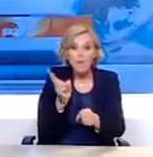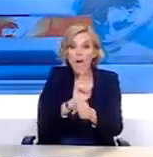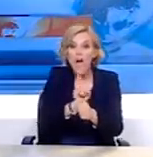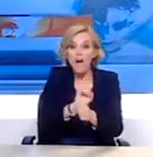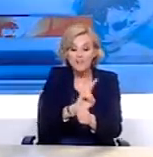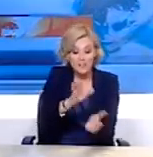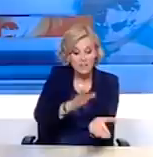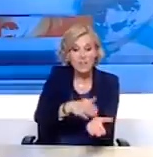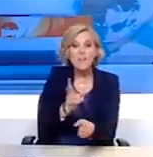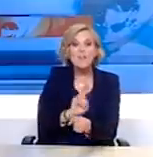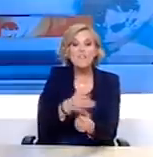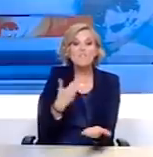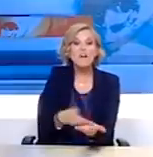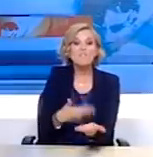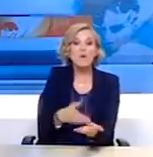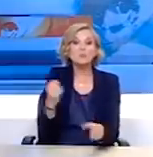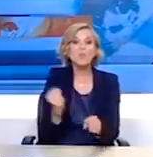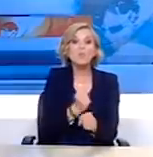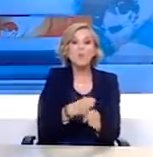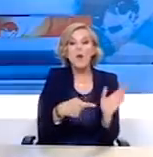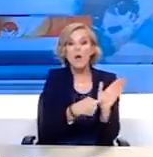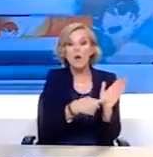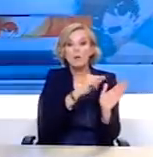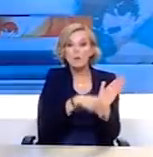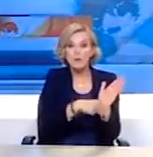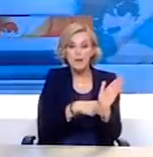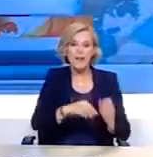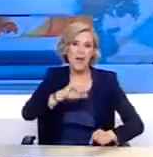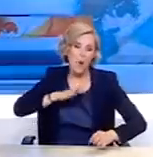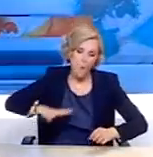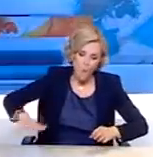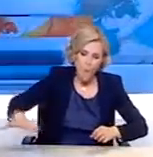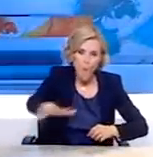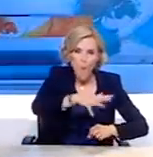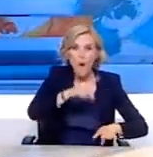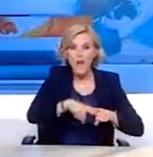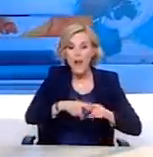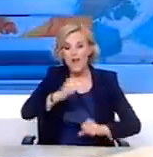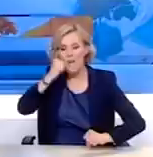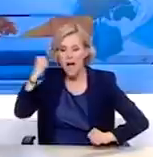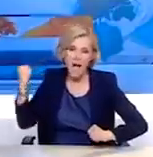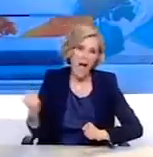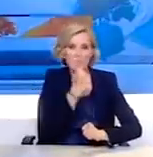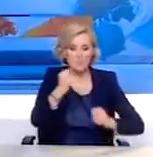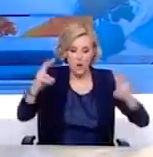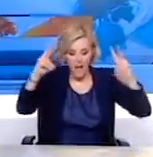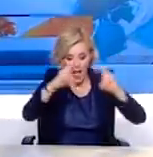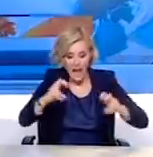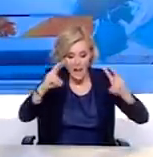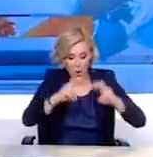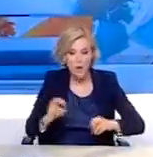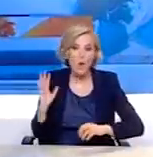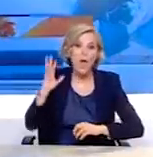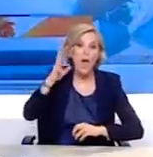σχετική υπηρεσιακή βεβαίωση. Η σχετική έλεγχη σε όλη τη χώρα θα είναι ενδελεχής και θα ισχύσουν για όλο το διάστημα μέχρι τις